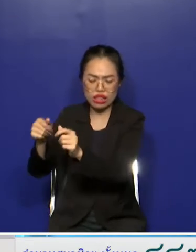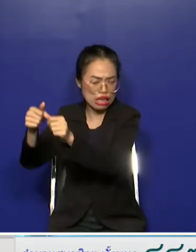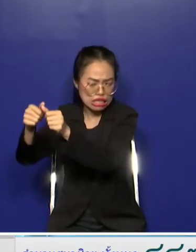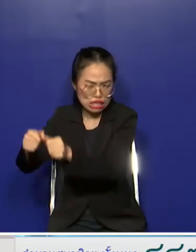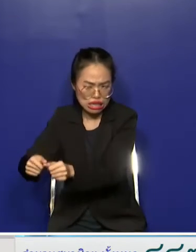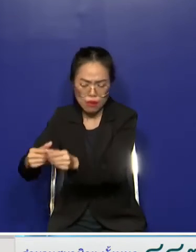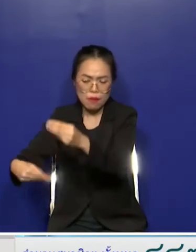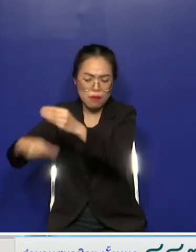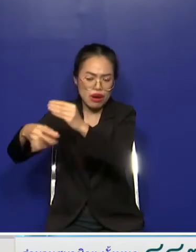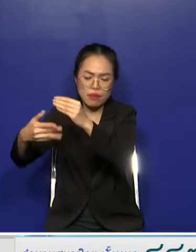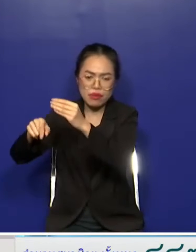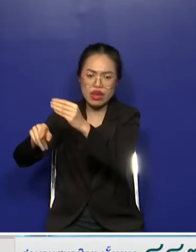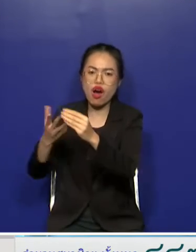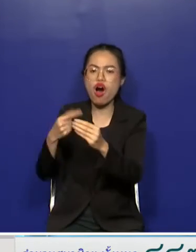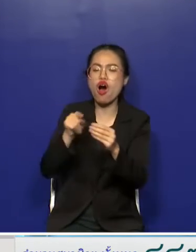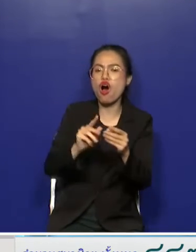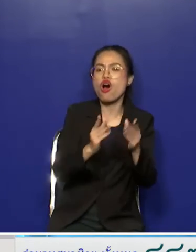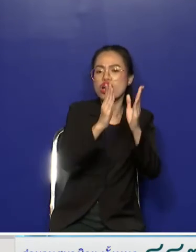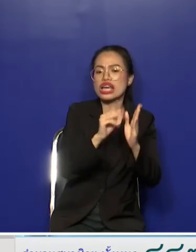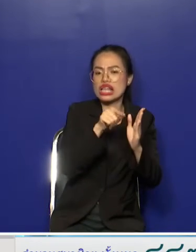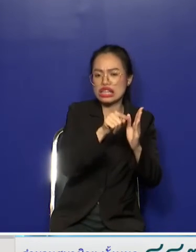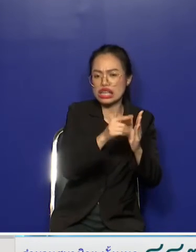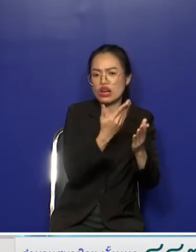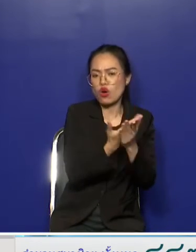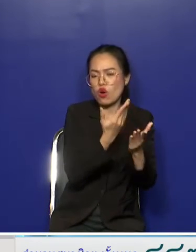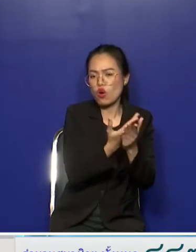ับพอลไปดูแล้อเขตนี้ตงใจจดชนะลครับ